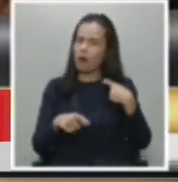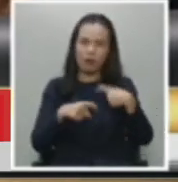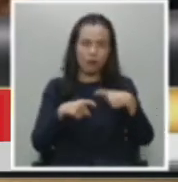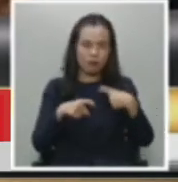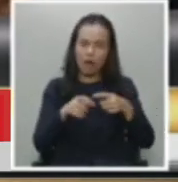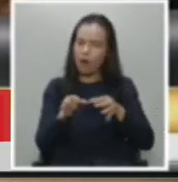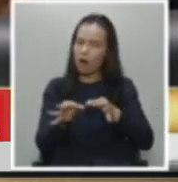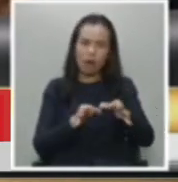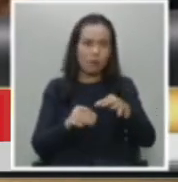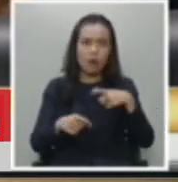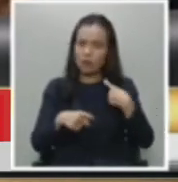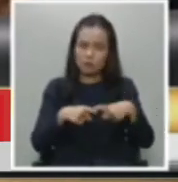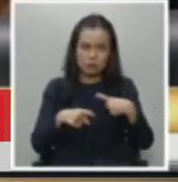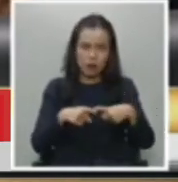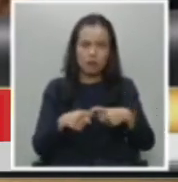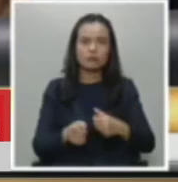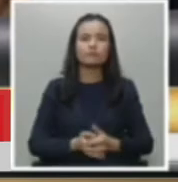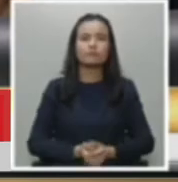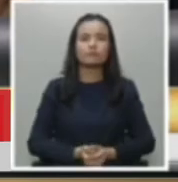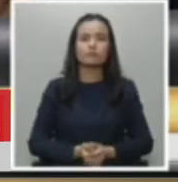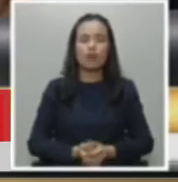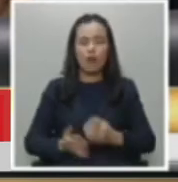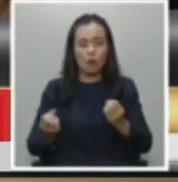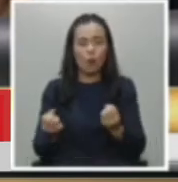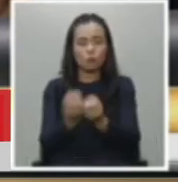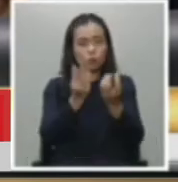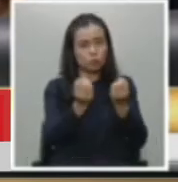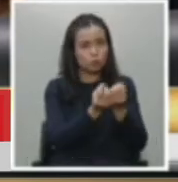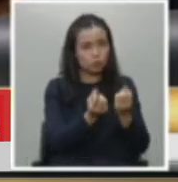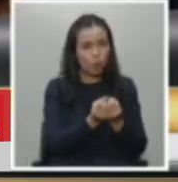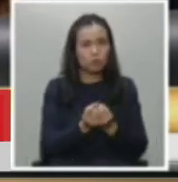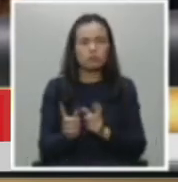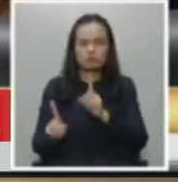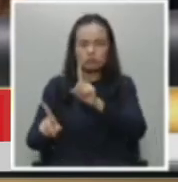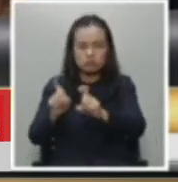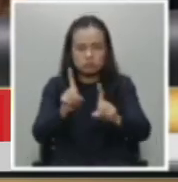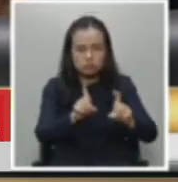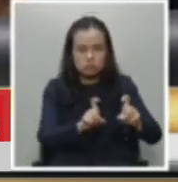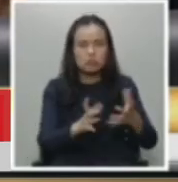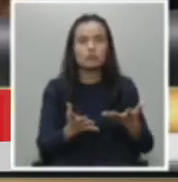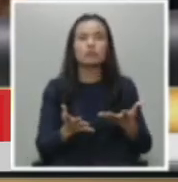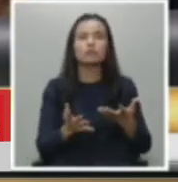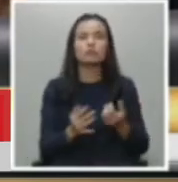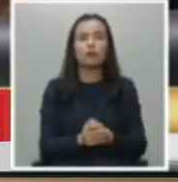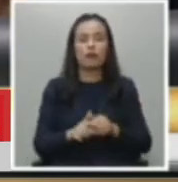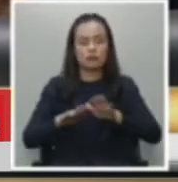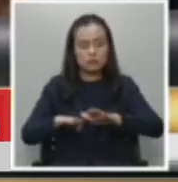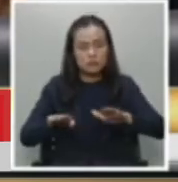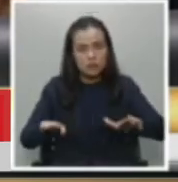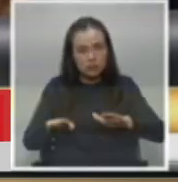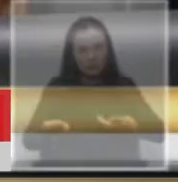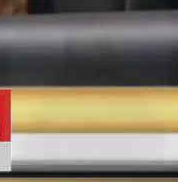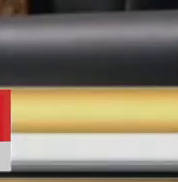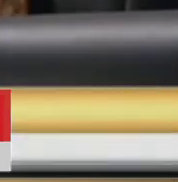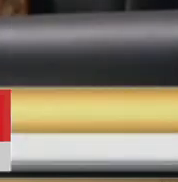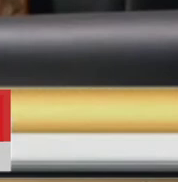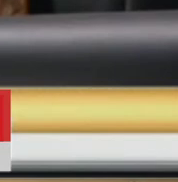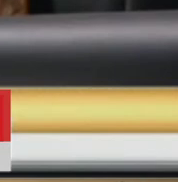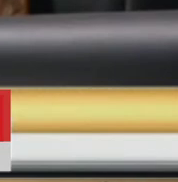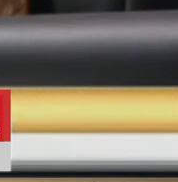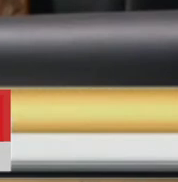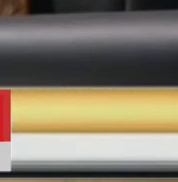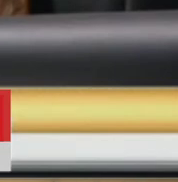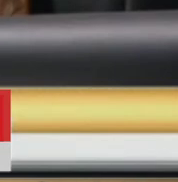ายนะท่านประธานความเสียหายที่เกิดขึ้นต่อเด็กต่อนักเรียน